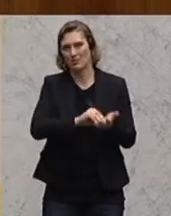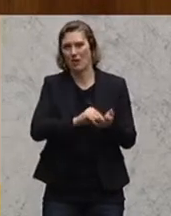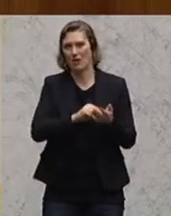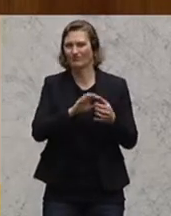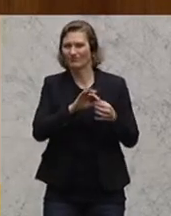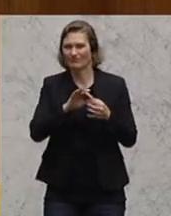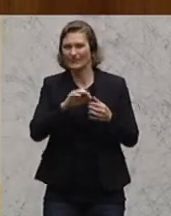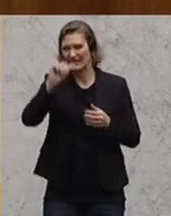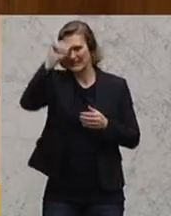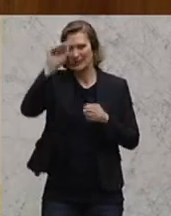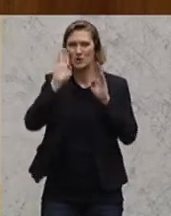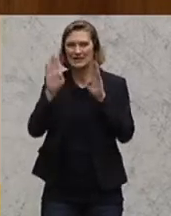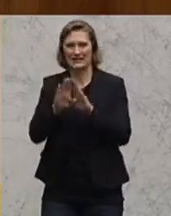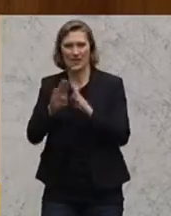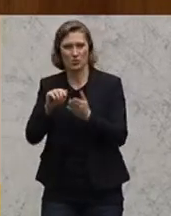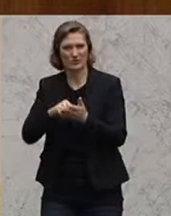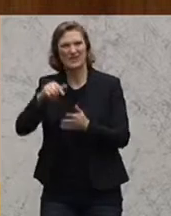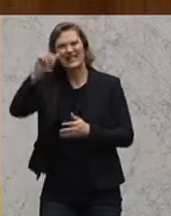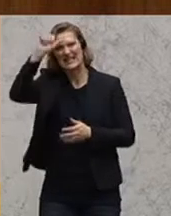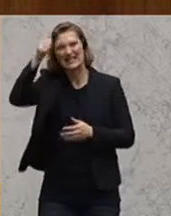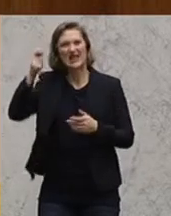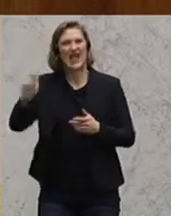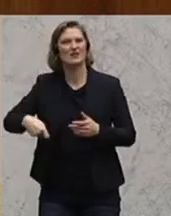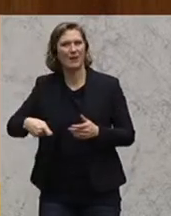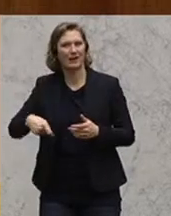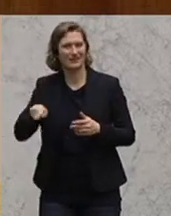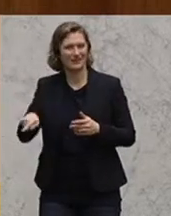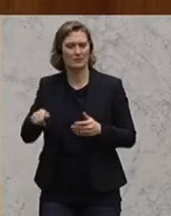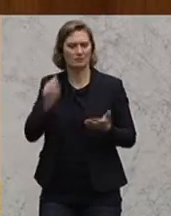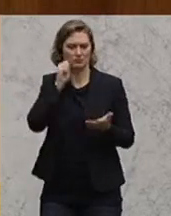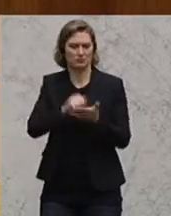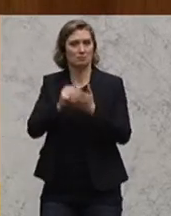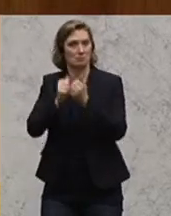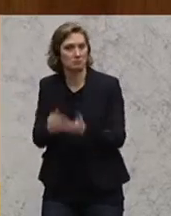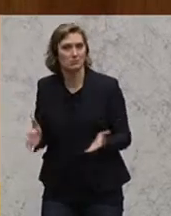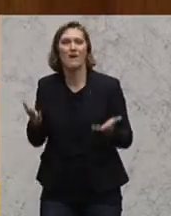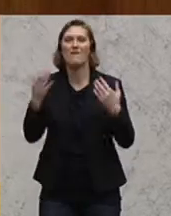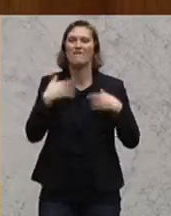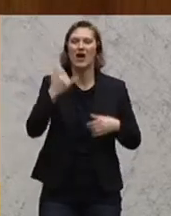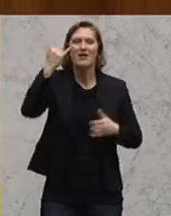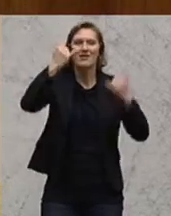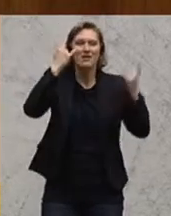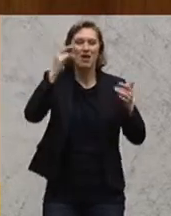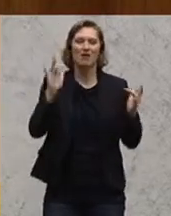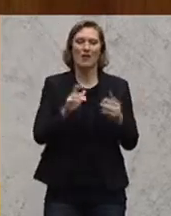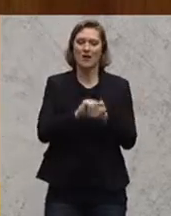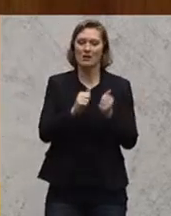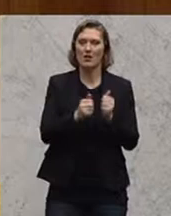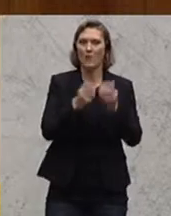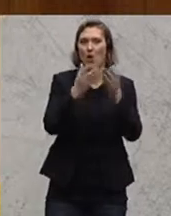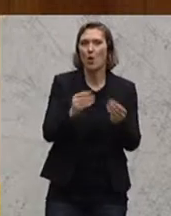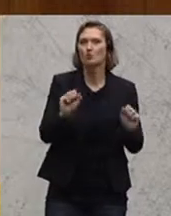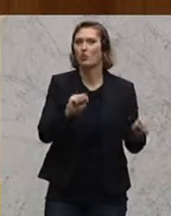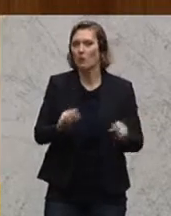indischen Zeitung The Indian Express veröffentlicht, in dem europäische Lösungsansätze im Kampf gegen Gewalt an Frauen